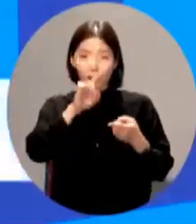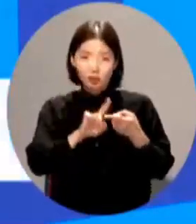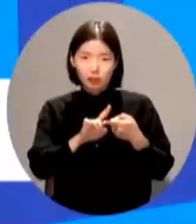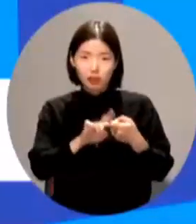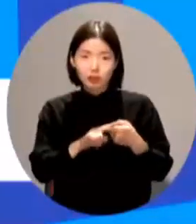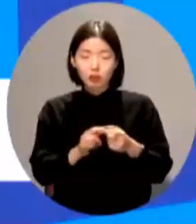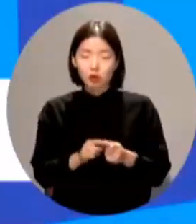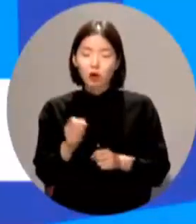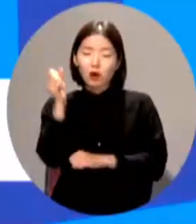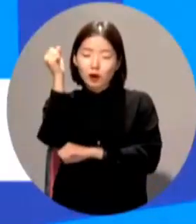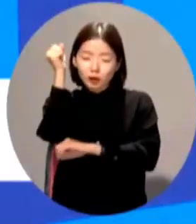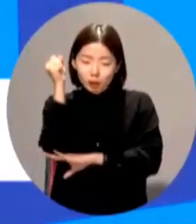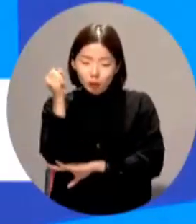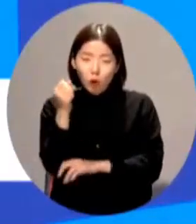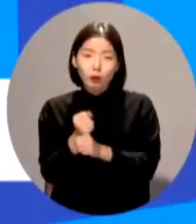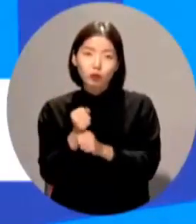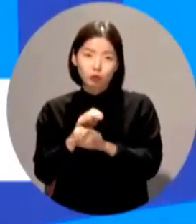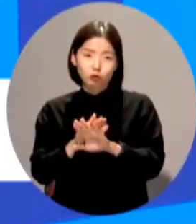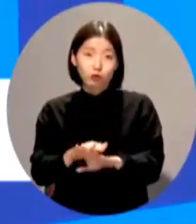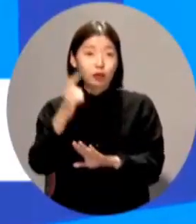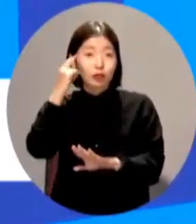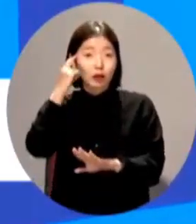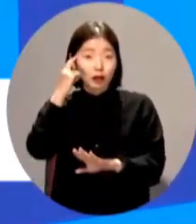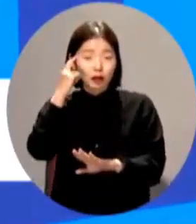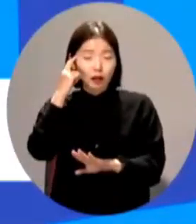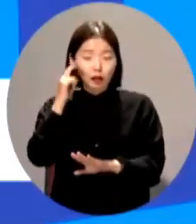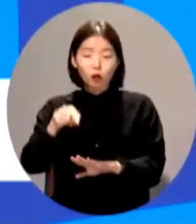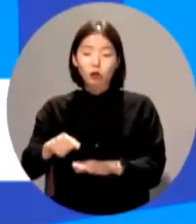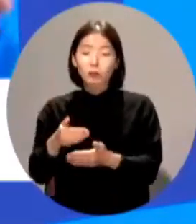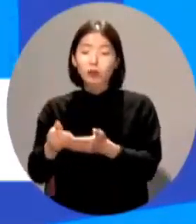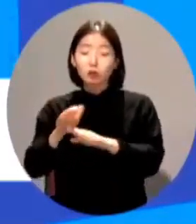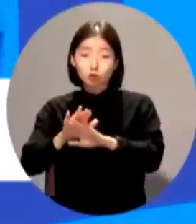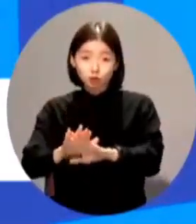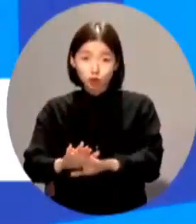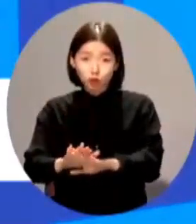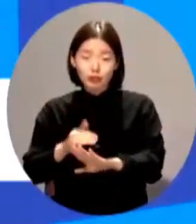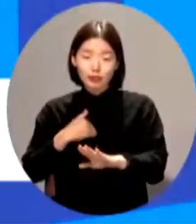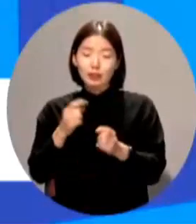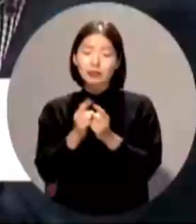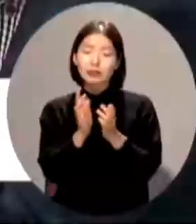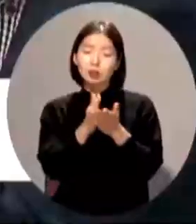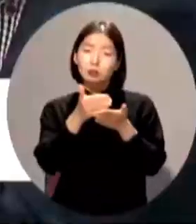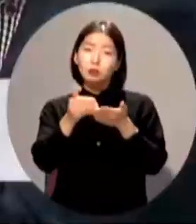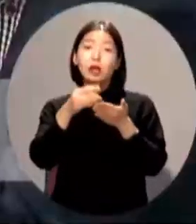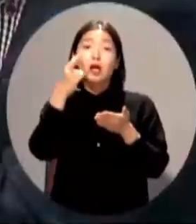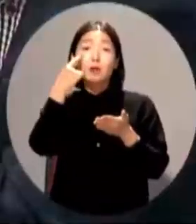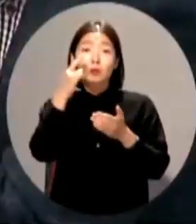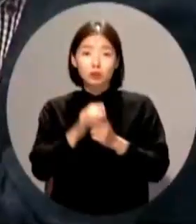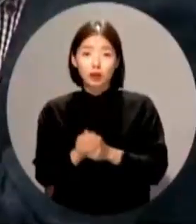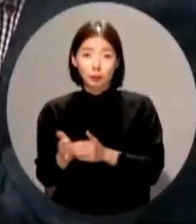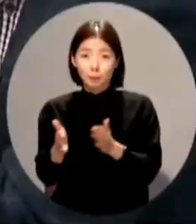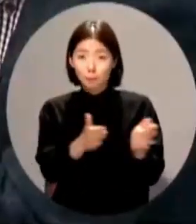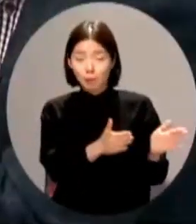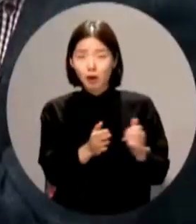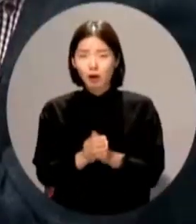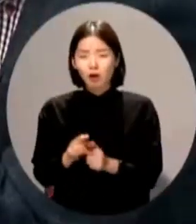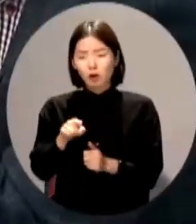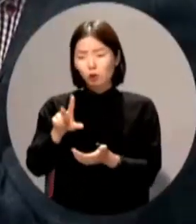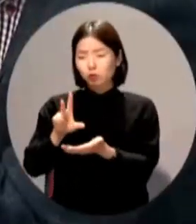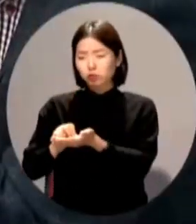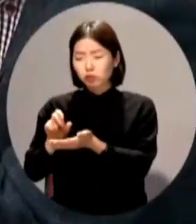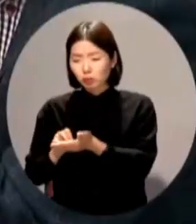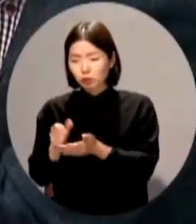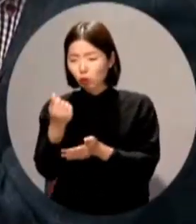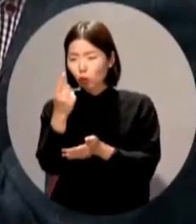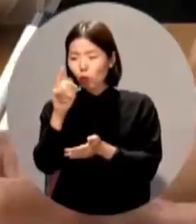어떤 밑그림을 그렸다 저는 그렇게 생각을 합니다 윗글을 위해서 좀 그림을 그려보자 반면 사사건건 황